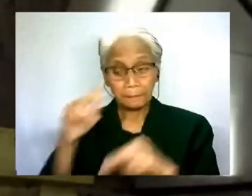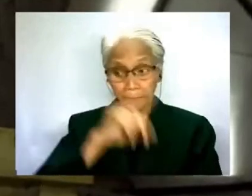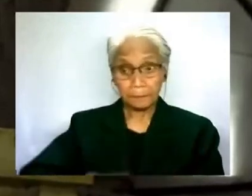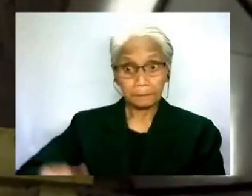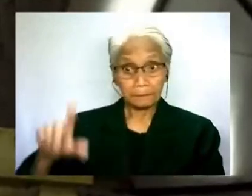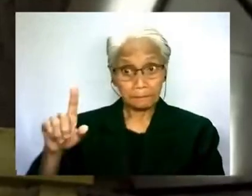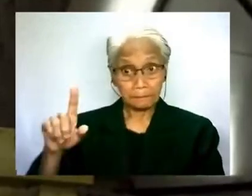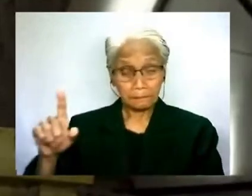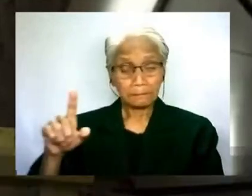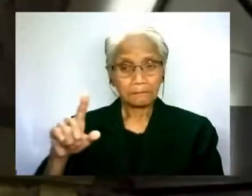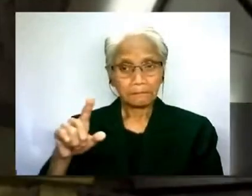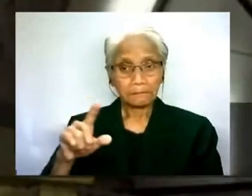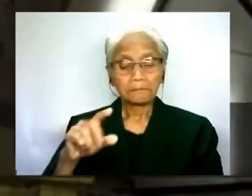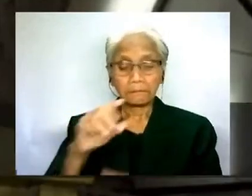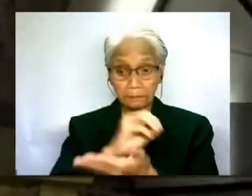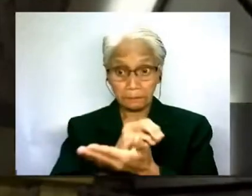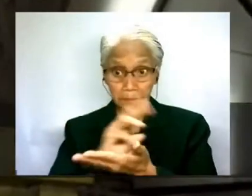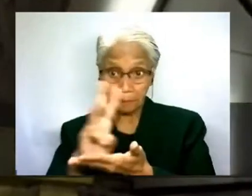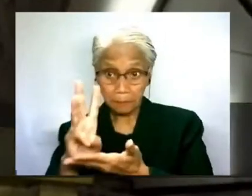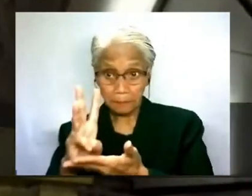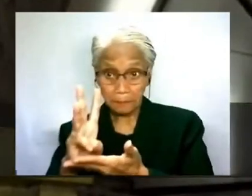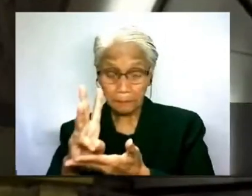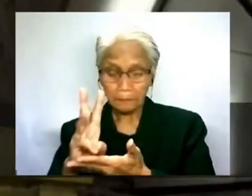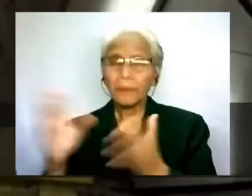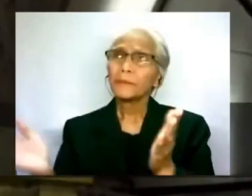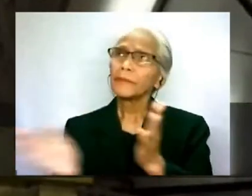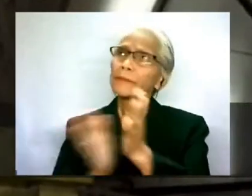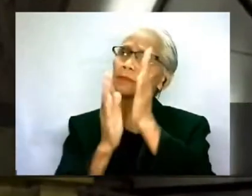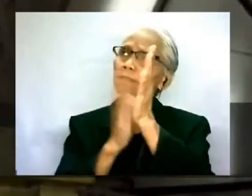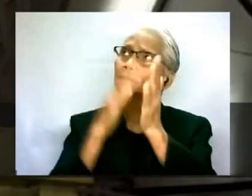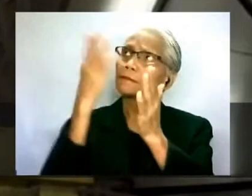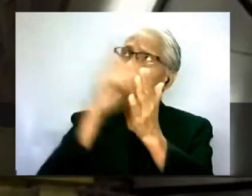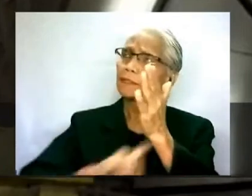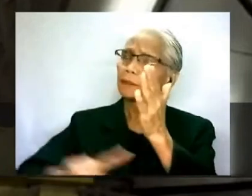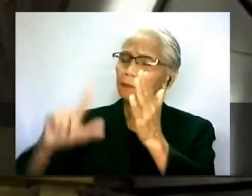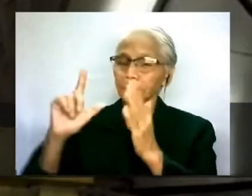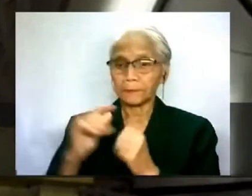kay San Mateo. Papuri sa iyo, Panginoon.